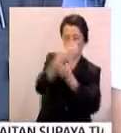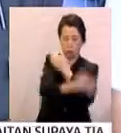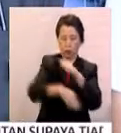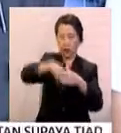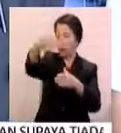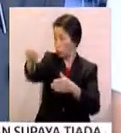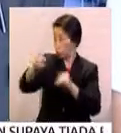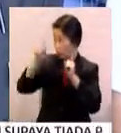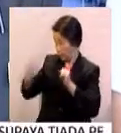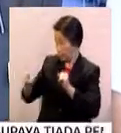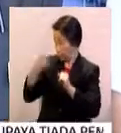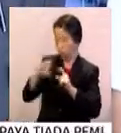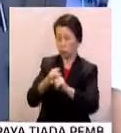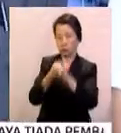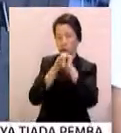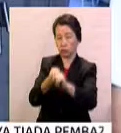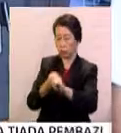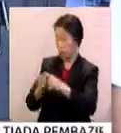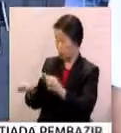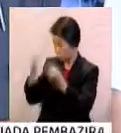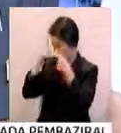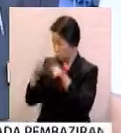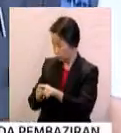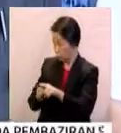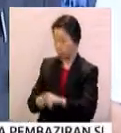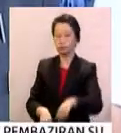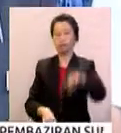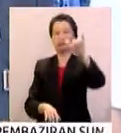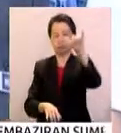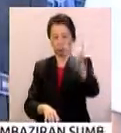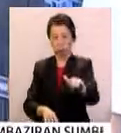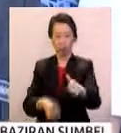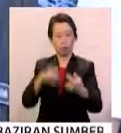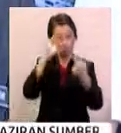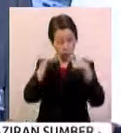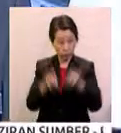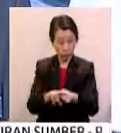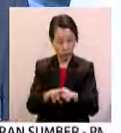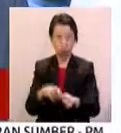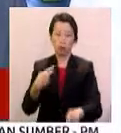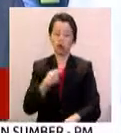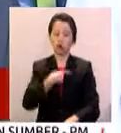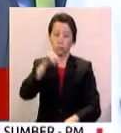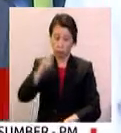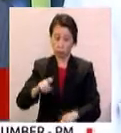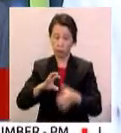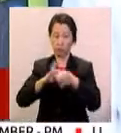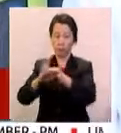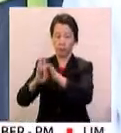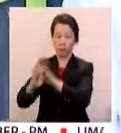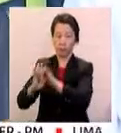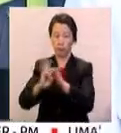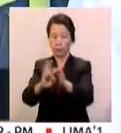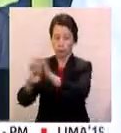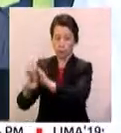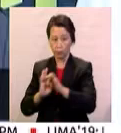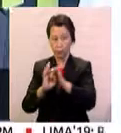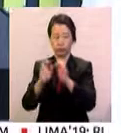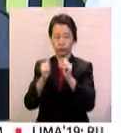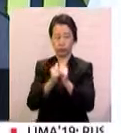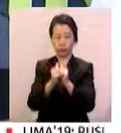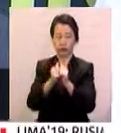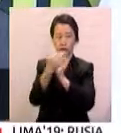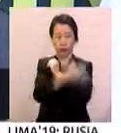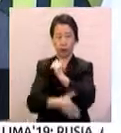luar perlu untuk kita perkukuh. Tun setuju? Setuju, ya. Kita perlu bekerjasama dengan